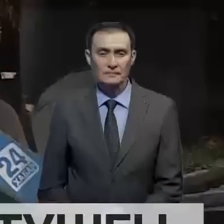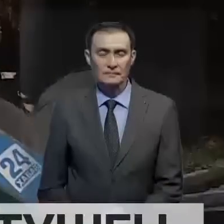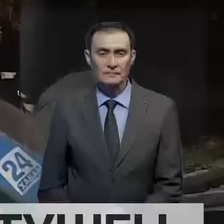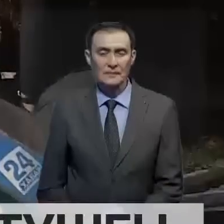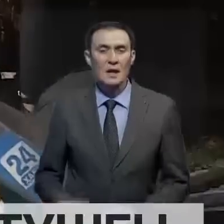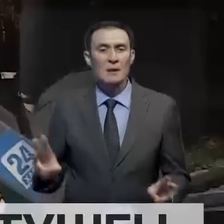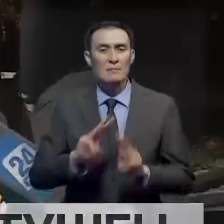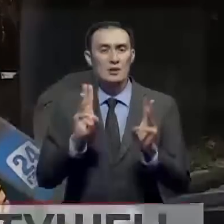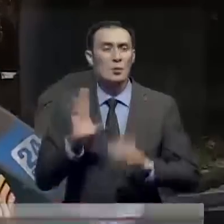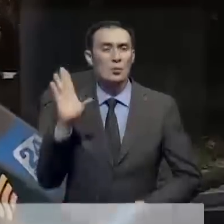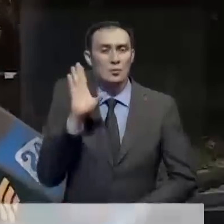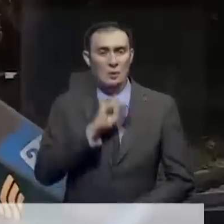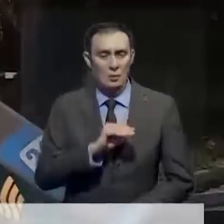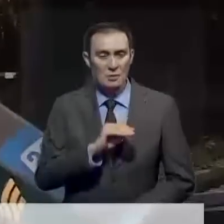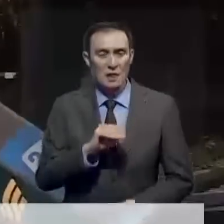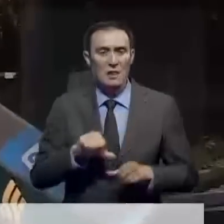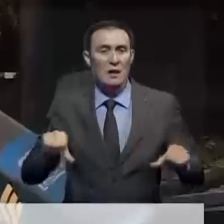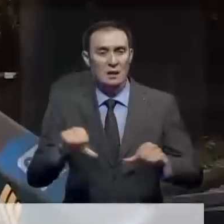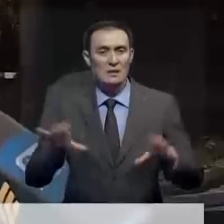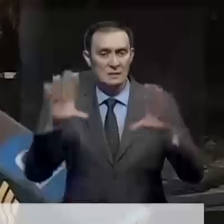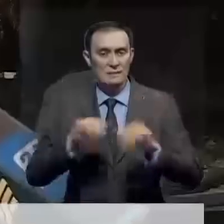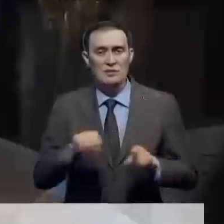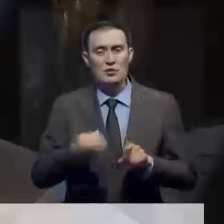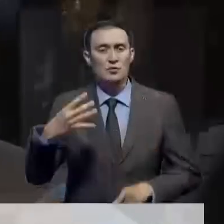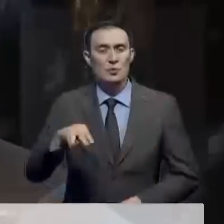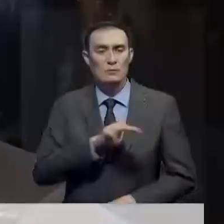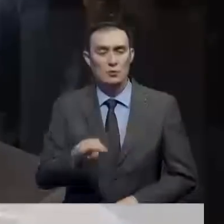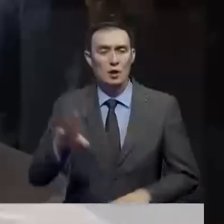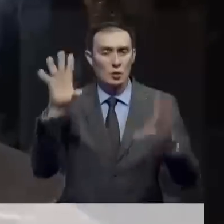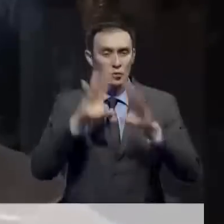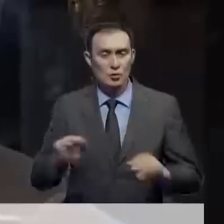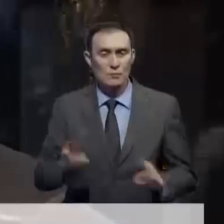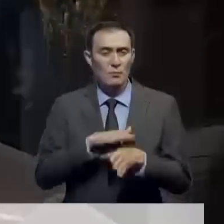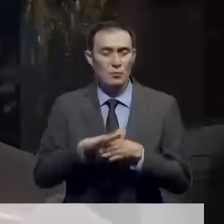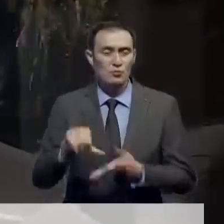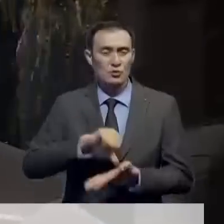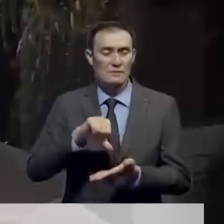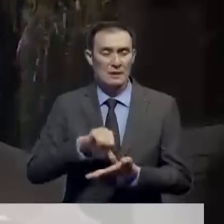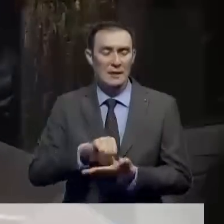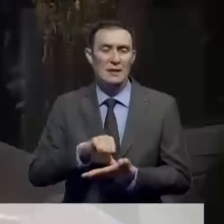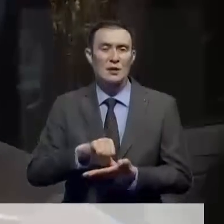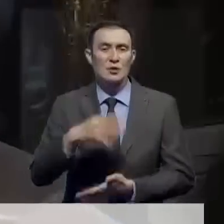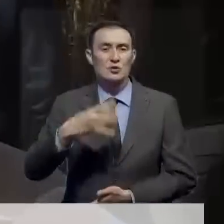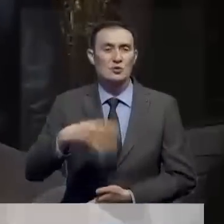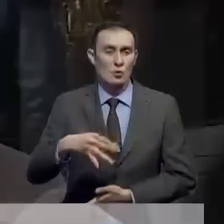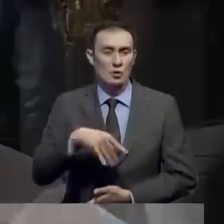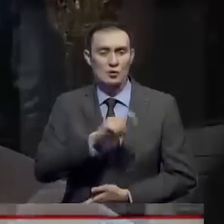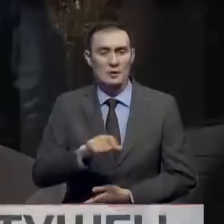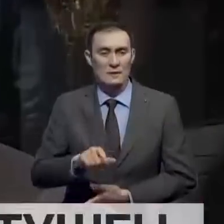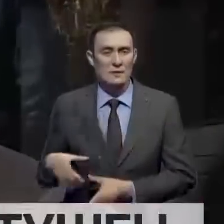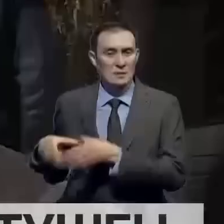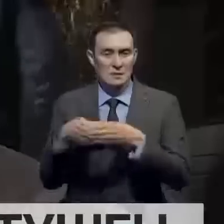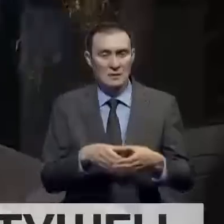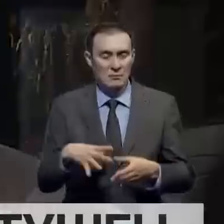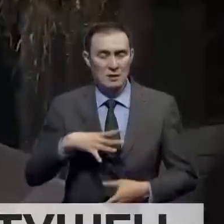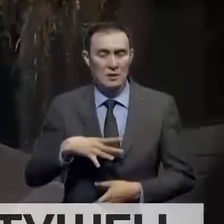Пожар удалось локализовать в течение 40 минут. На тушение пожара было задействовано 40 человек личного состава,